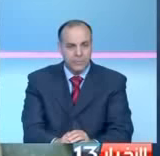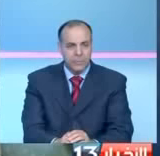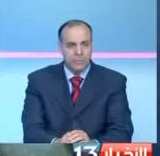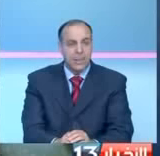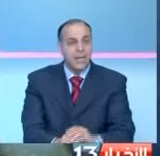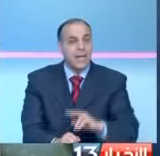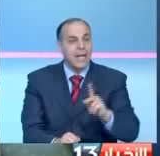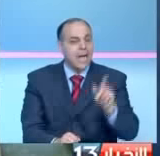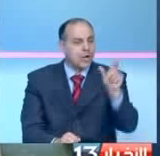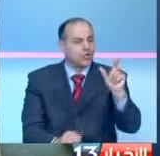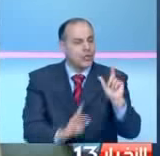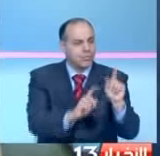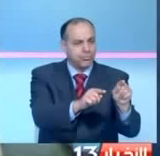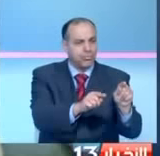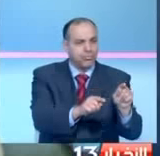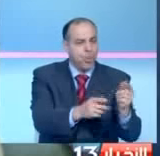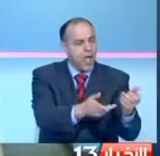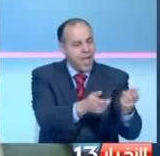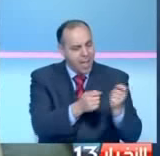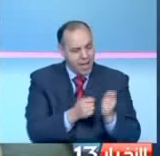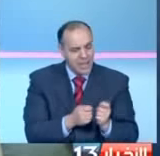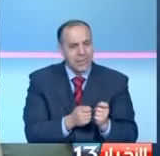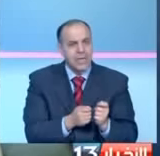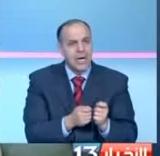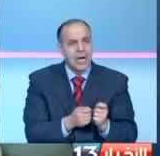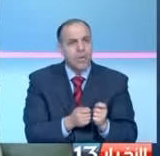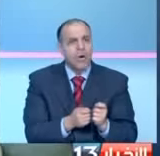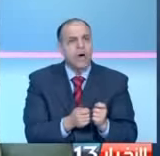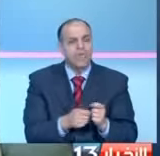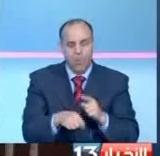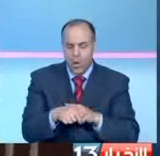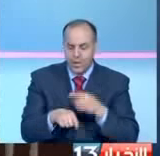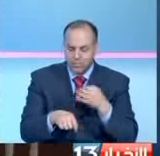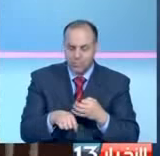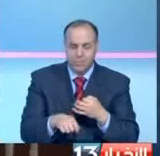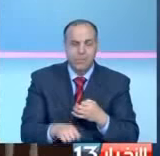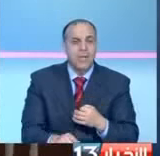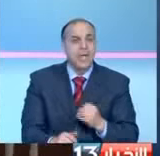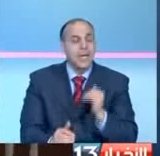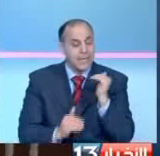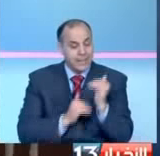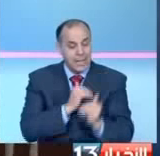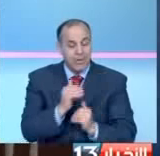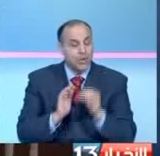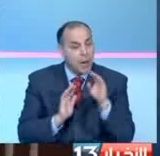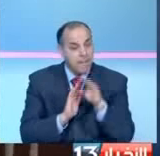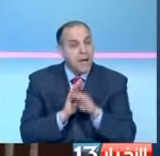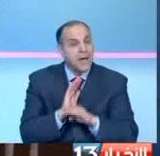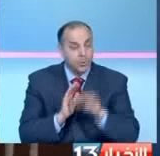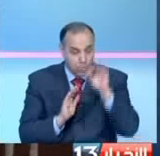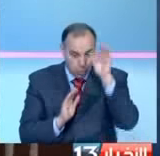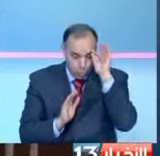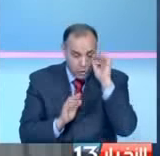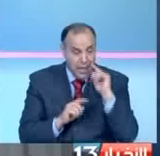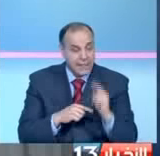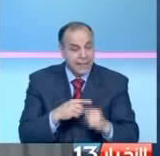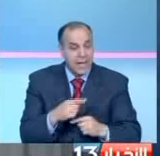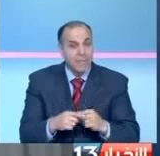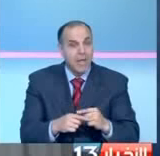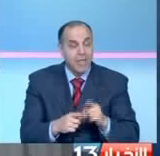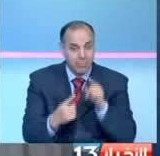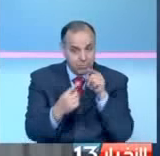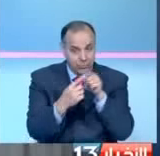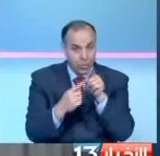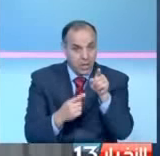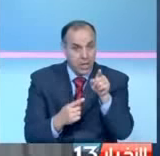البضائع إلى أهلها وأخذها من أهلها وتصديرها في الوقت المناسب. وتماشيا مع الاستراتيجية الوطنية الداعمة لهذا